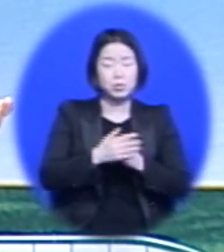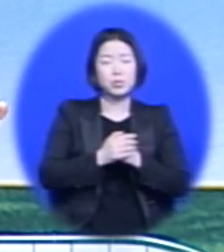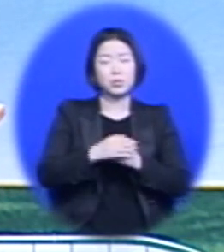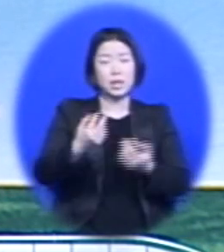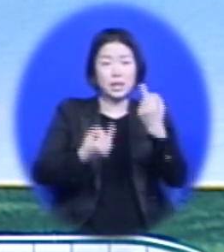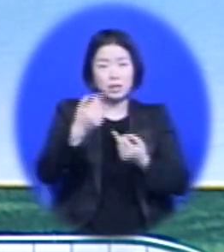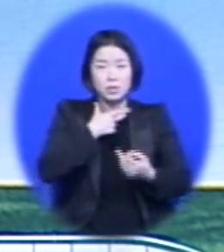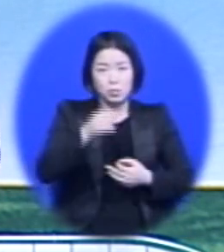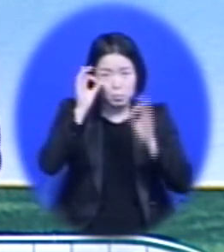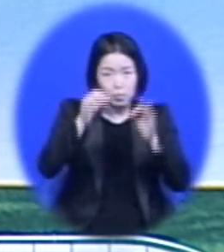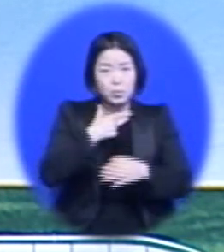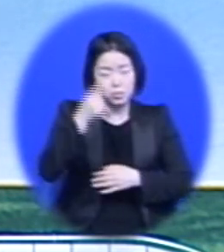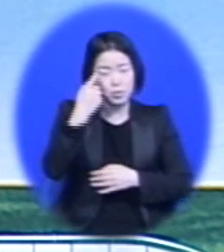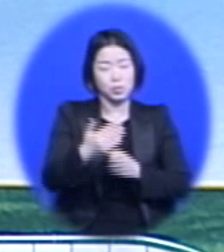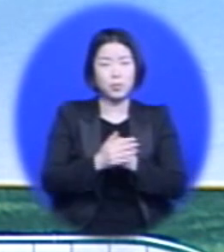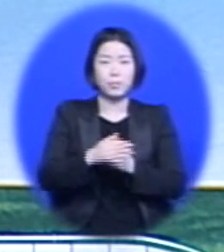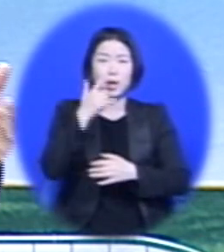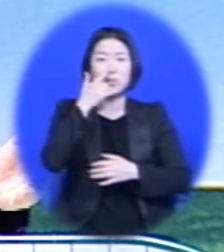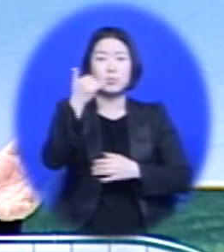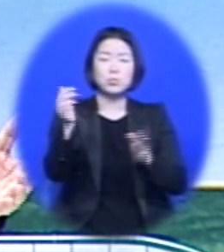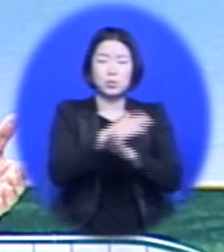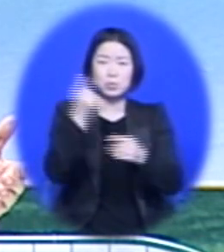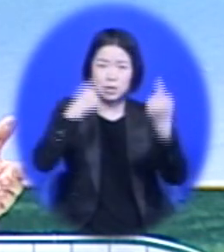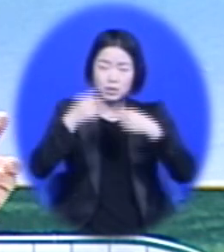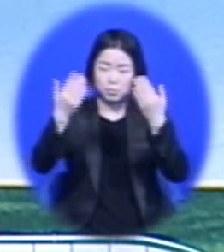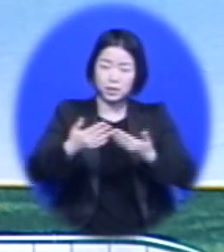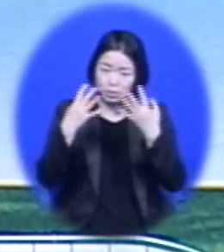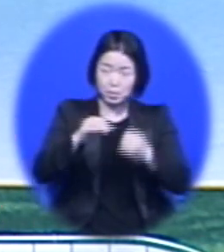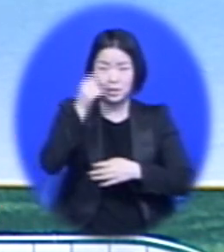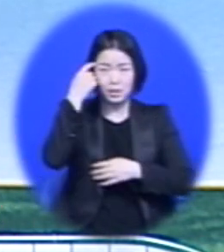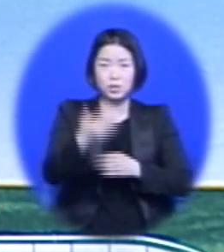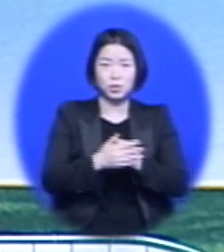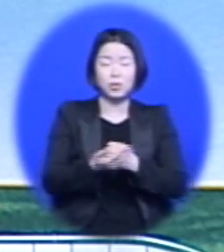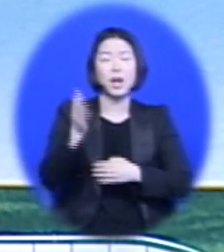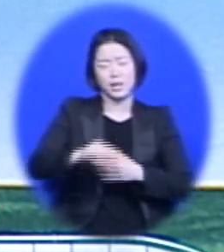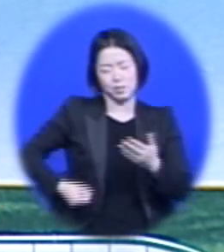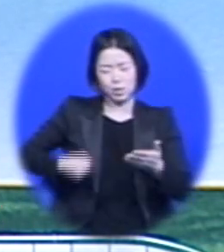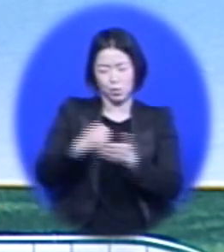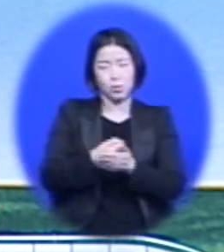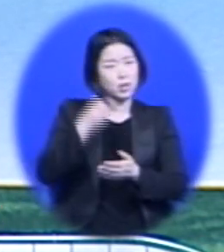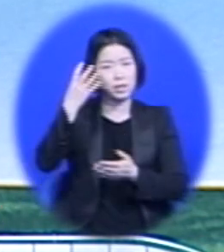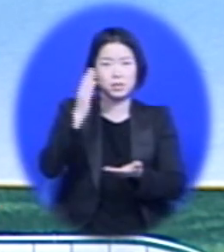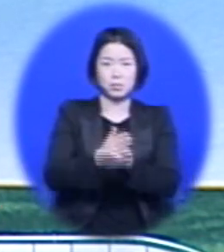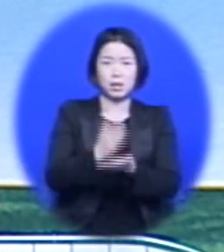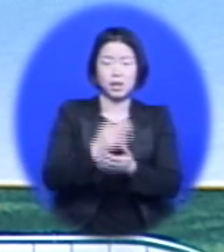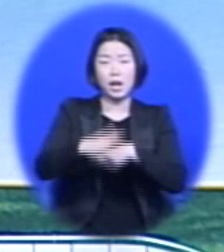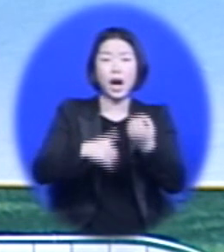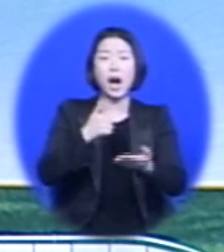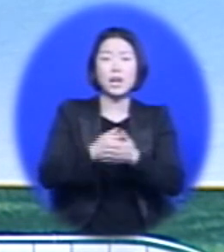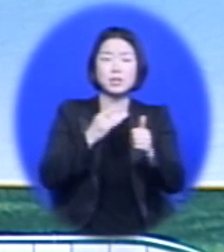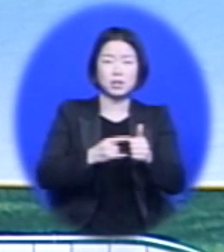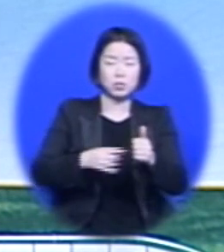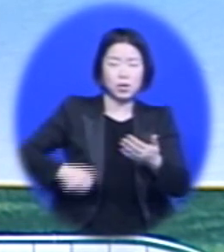싶지요? 여러분 부모로부터 상처받은 것 많지요? 그러나 용기를 잃지 마세요. 하나님께서